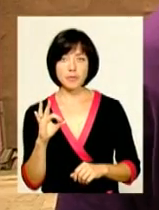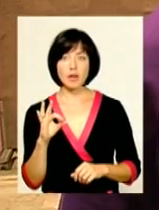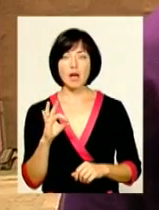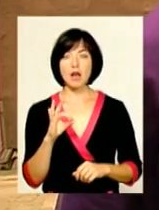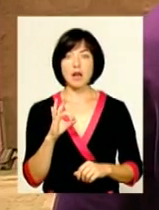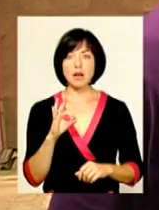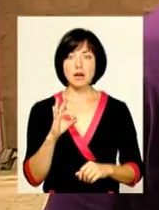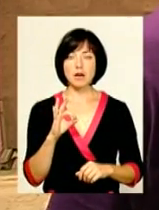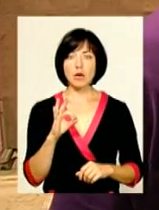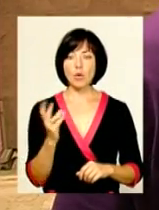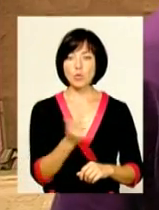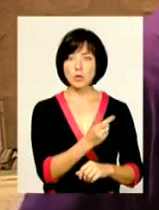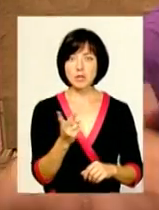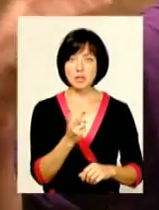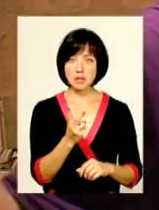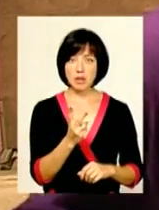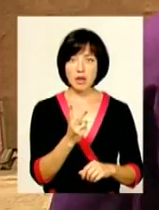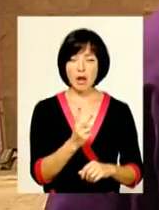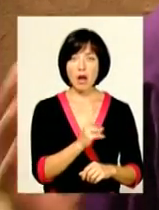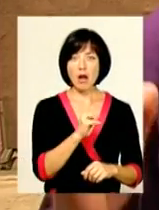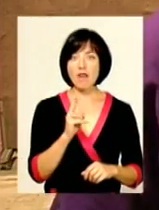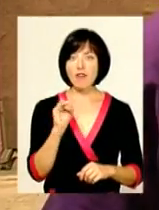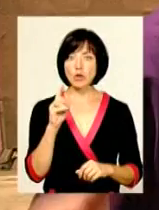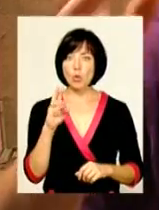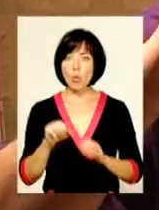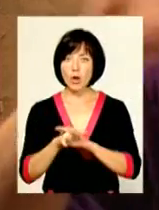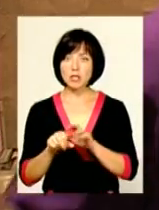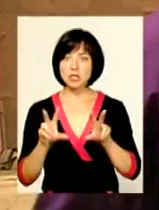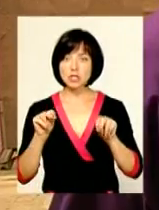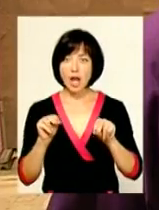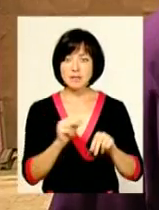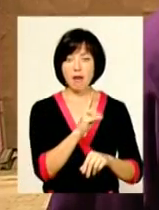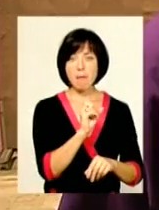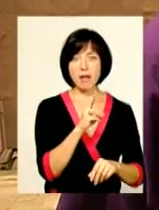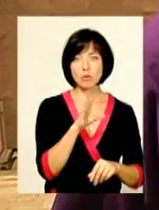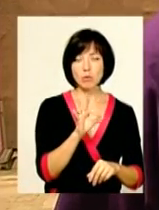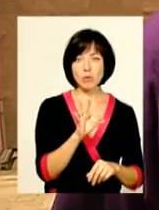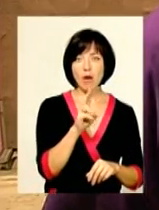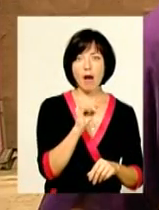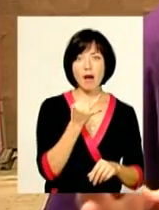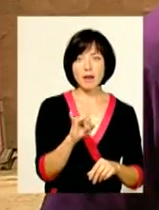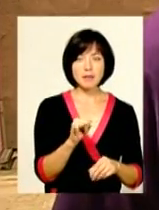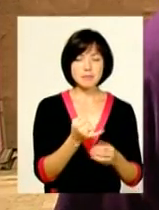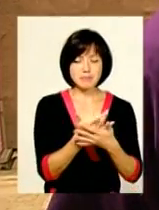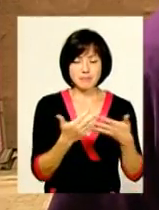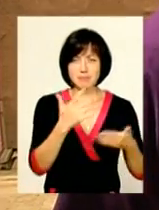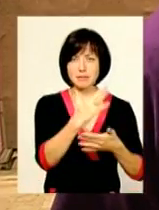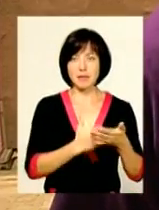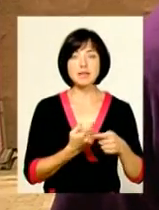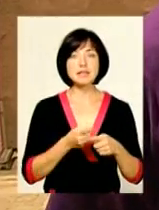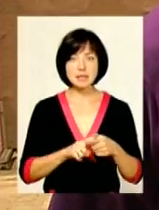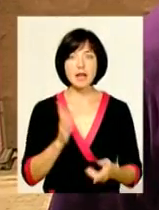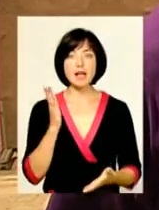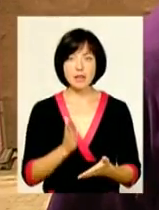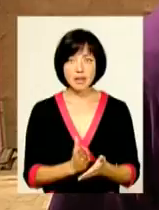Франка «Украдене щастя», в Карпенка Карого безталанна, можна перечисляти безліч, але справа в тому, що це якраз